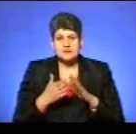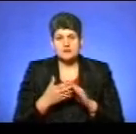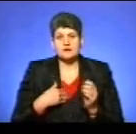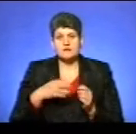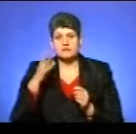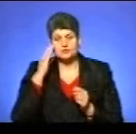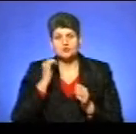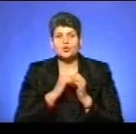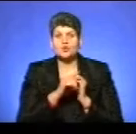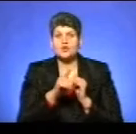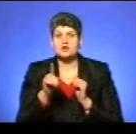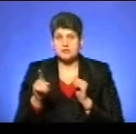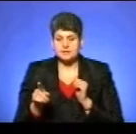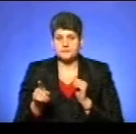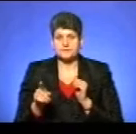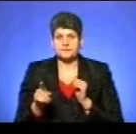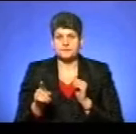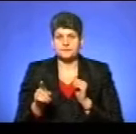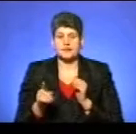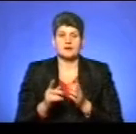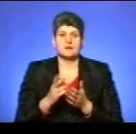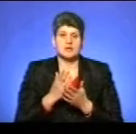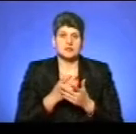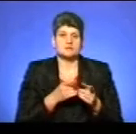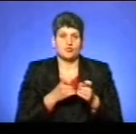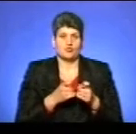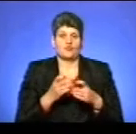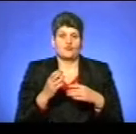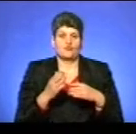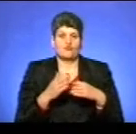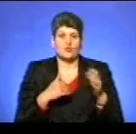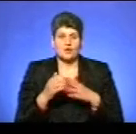що кожен, який може тримати зброю в руках, і